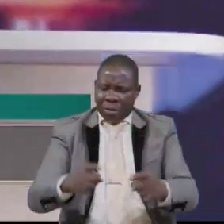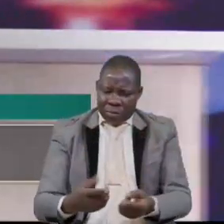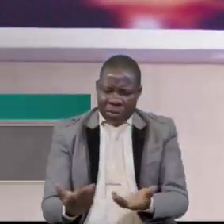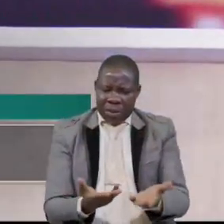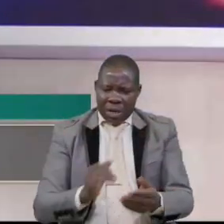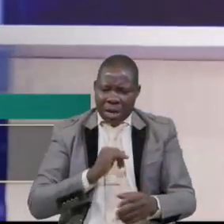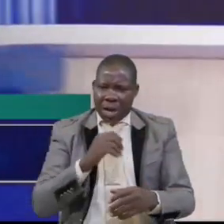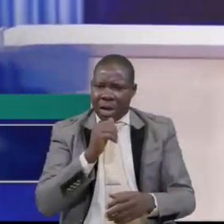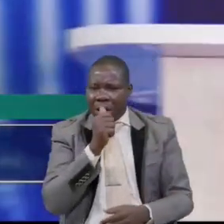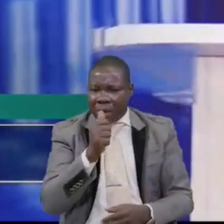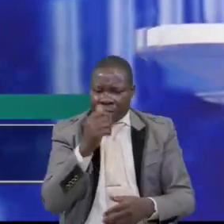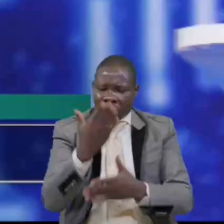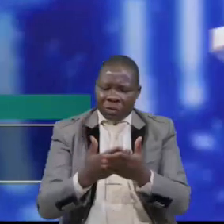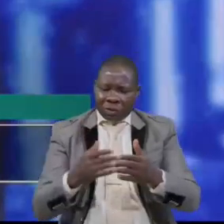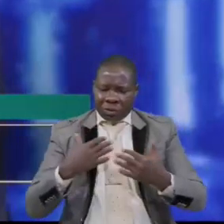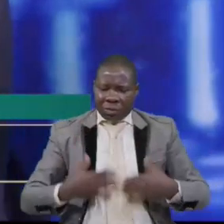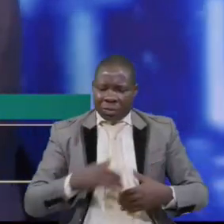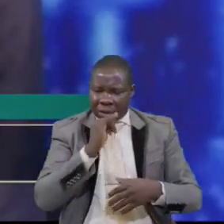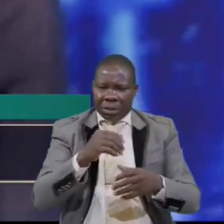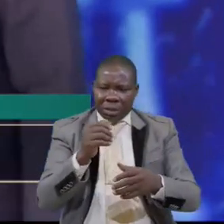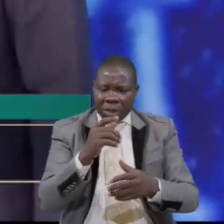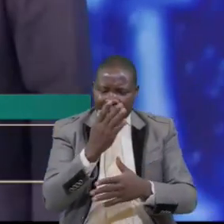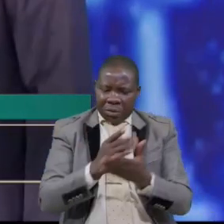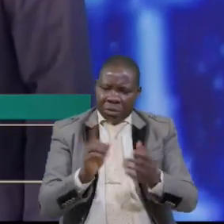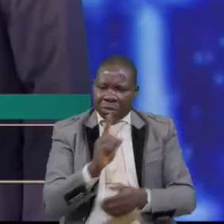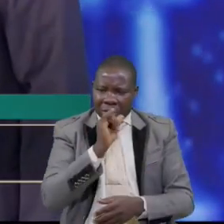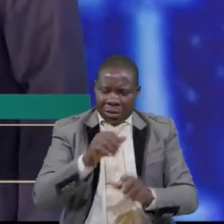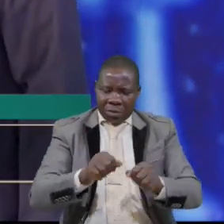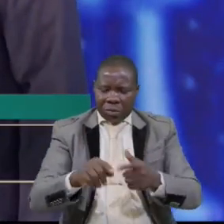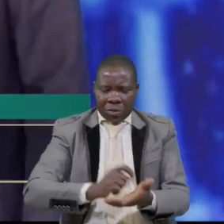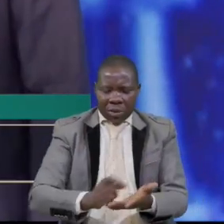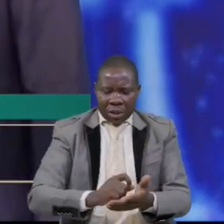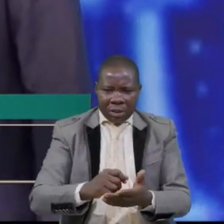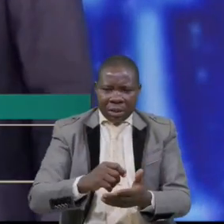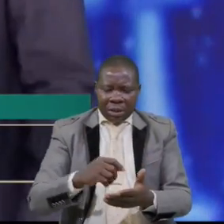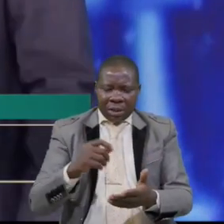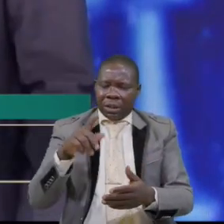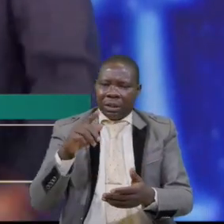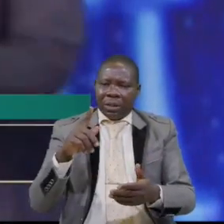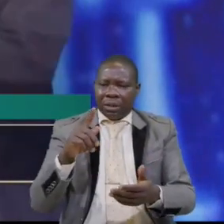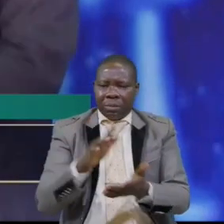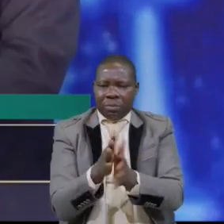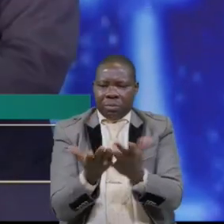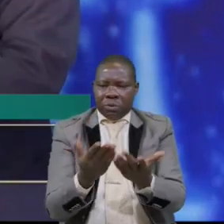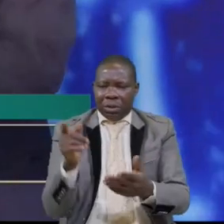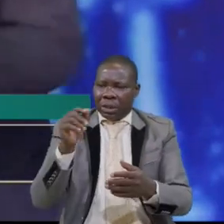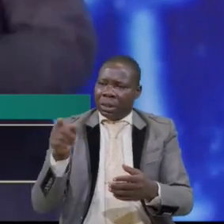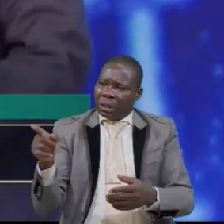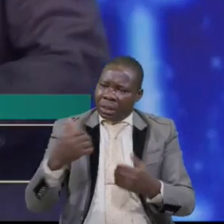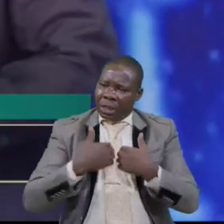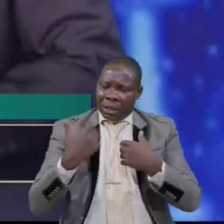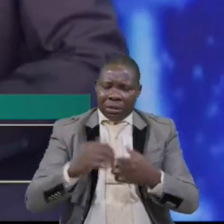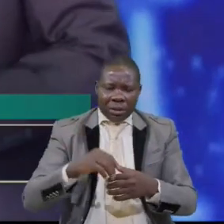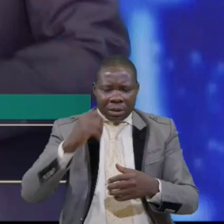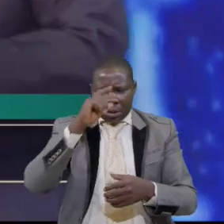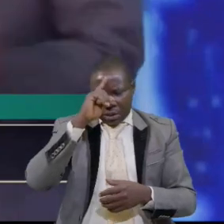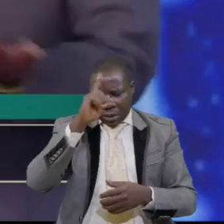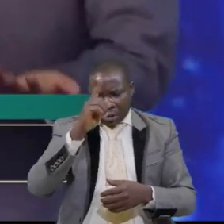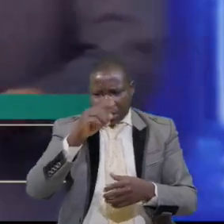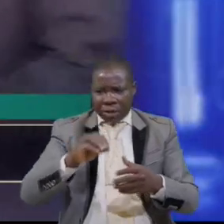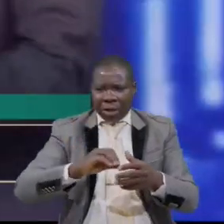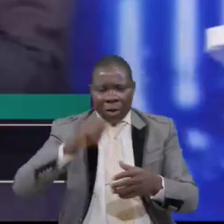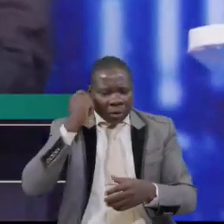Quelqu'un peut écrire. Il a l'intelligence, la compréhension et la formation. Et il peut